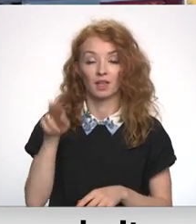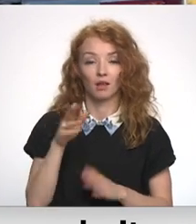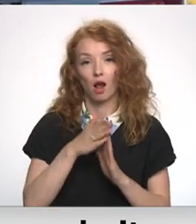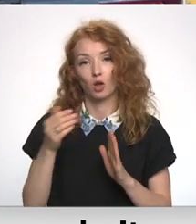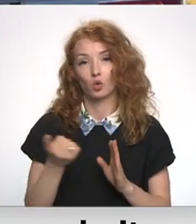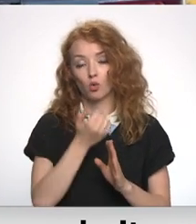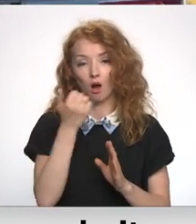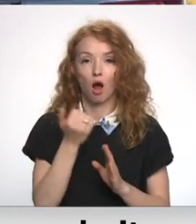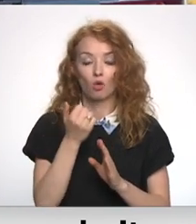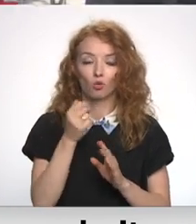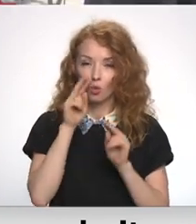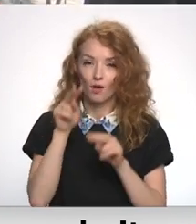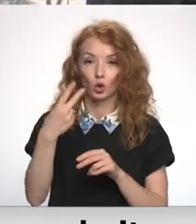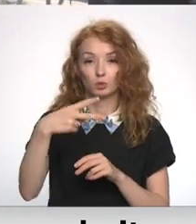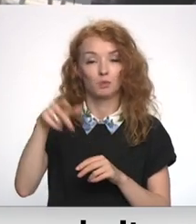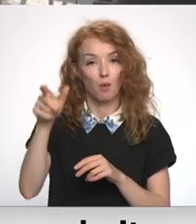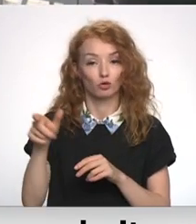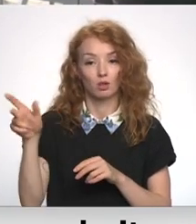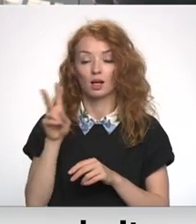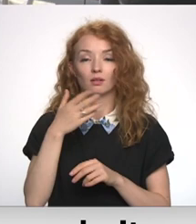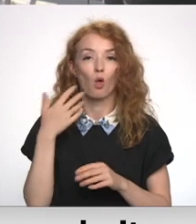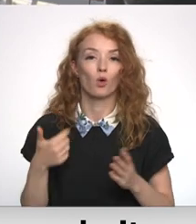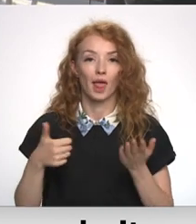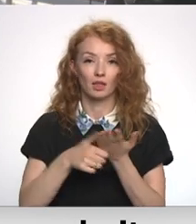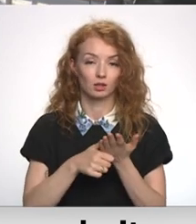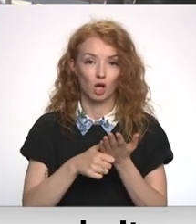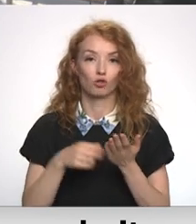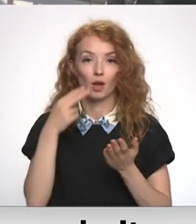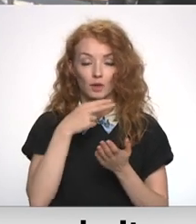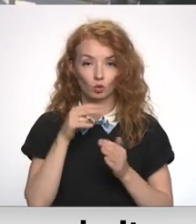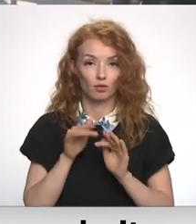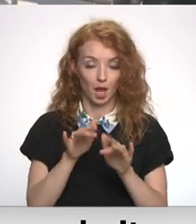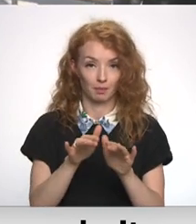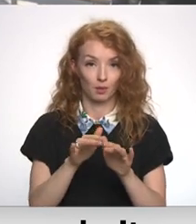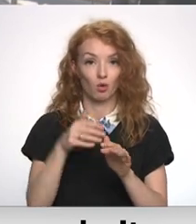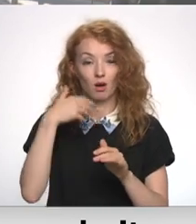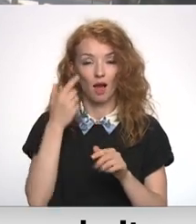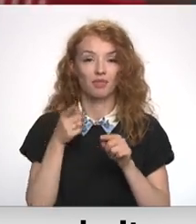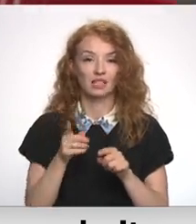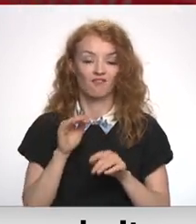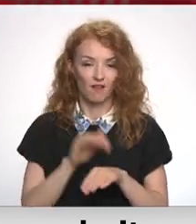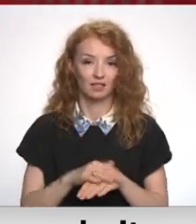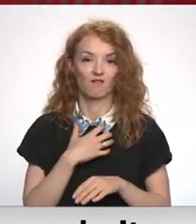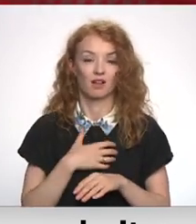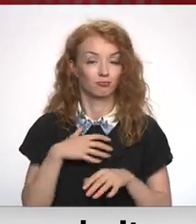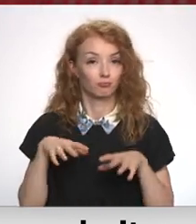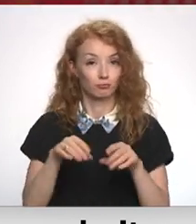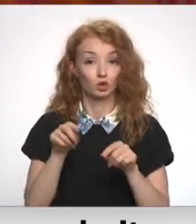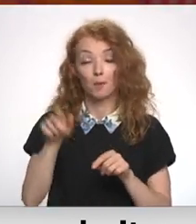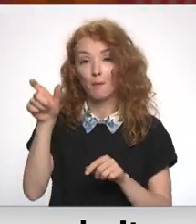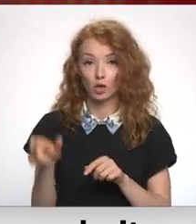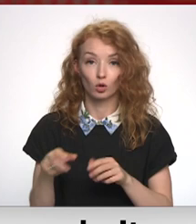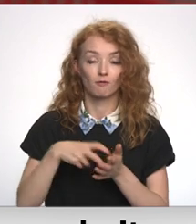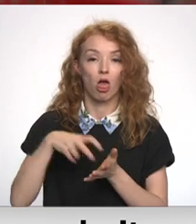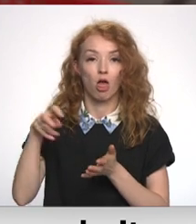nonāk vidēji 20 personas, kuras nav reģistrējušas saimniecisko darbību, gadījumos, ka tas bijis jāveic. Šīm personām vid